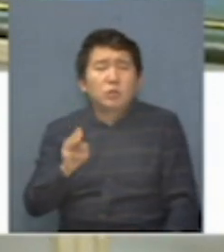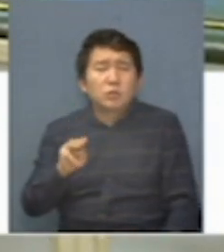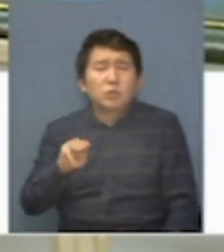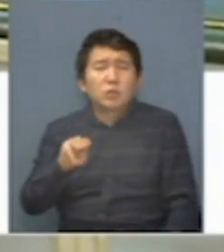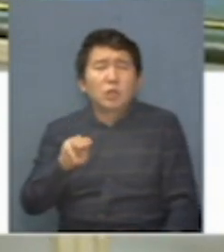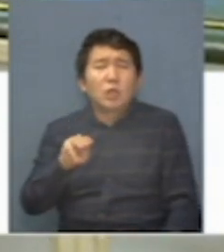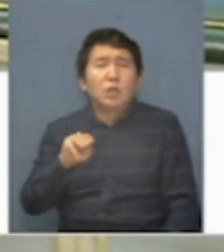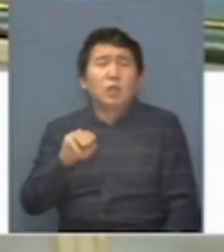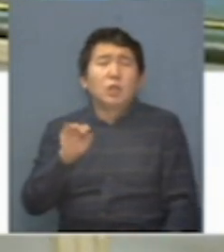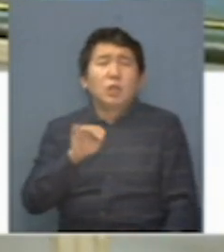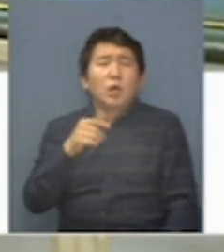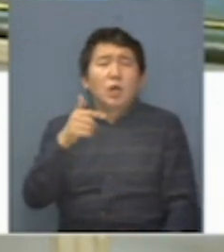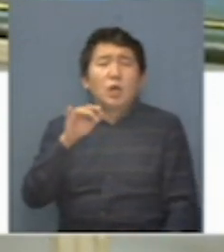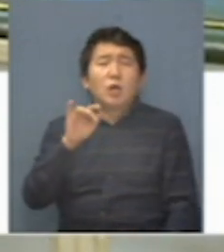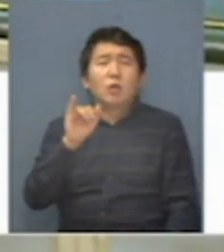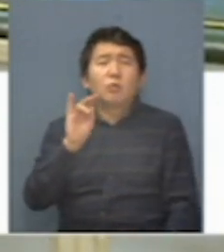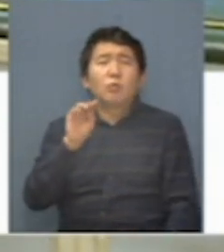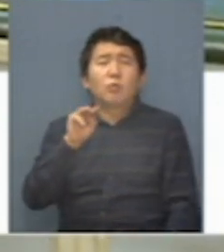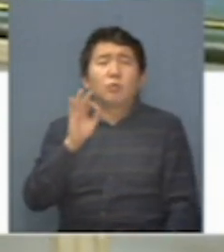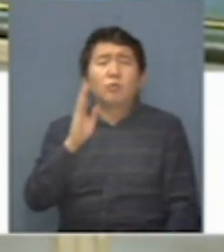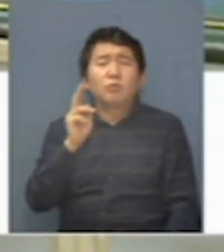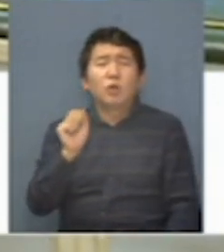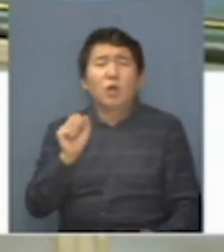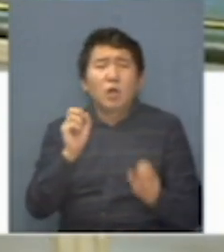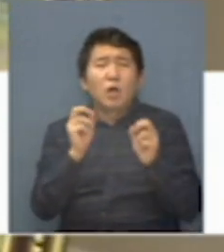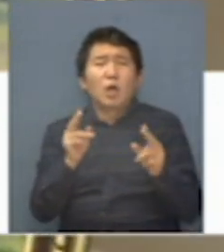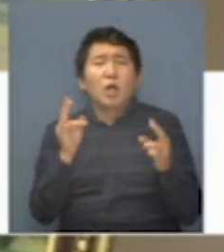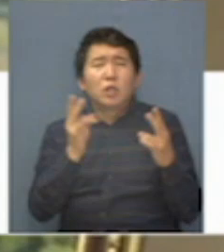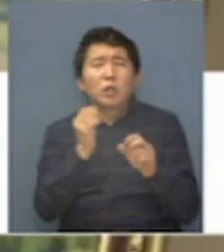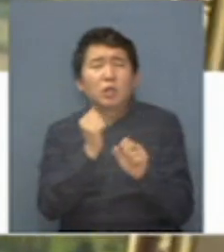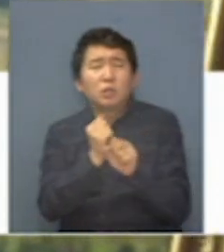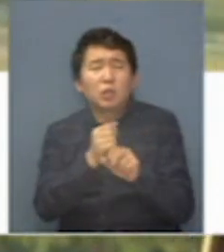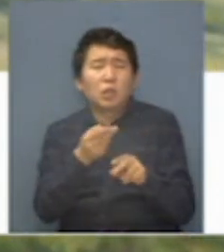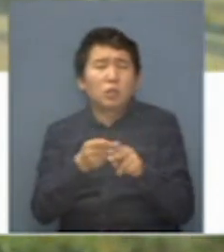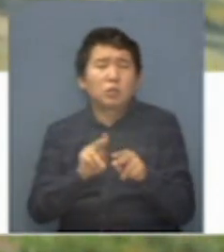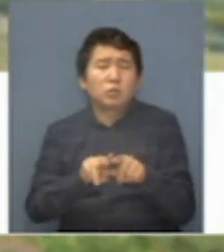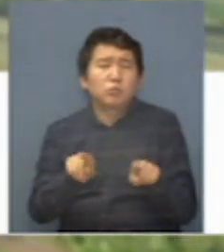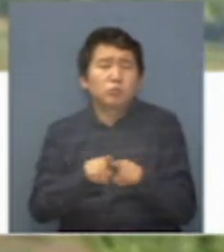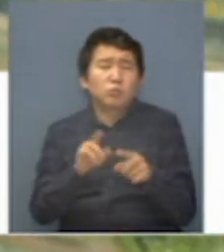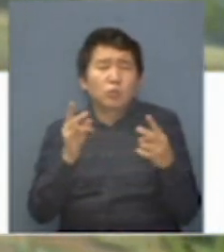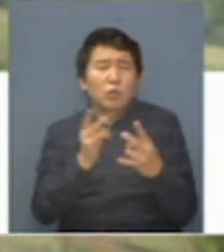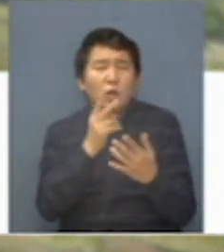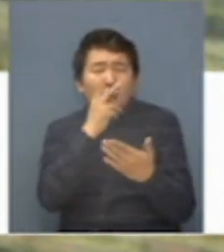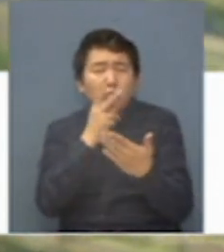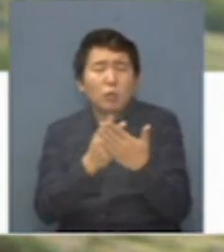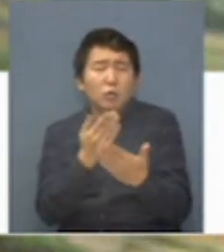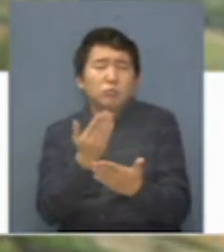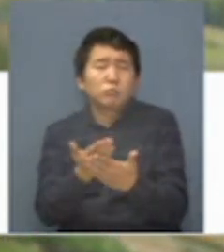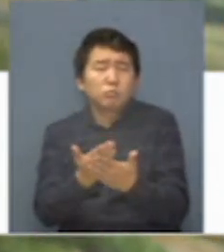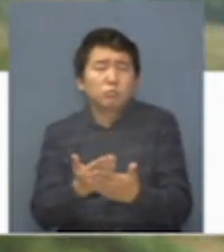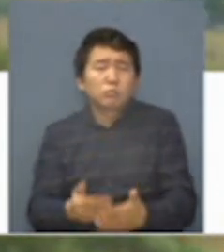надо. Это показывать надо. Многие работы, представленные на выставке,